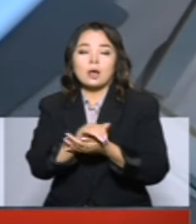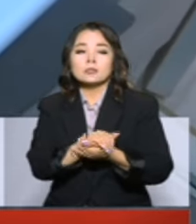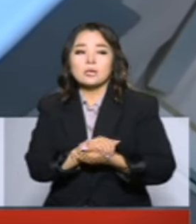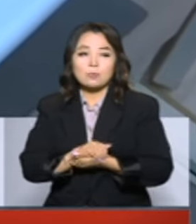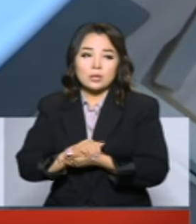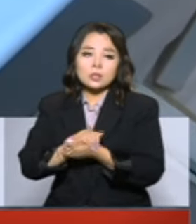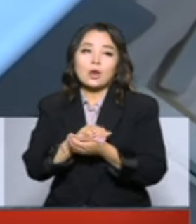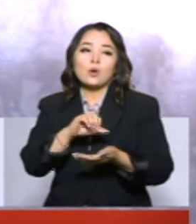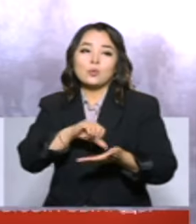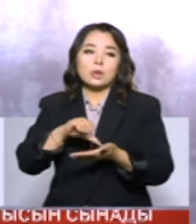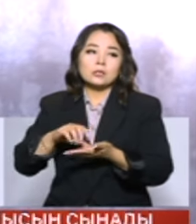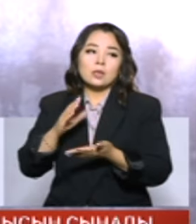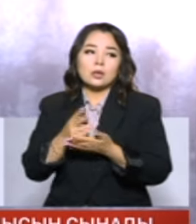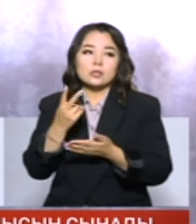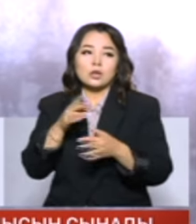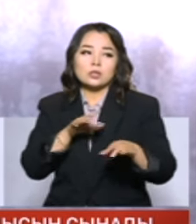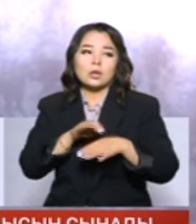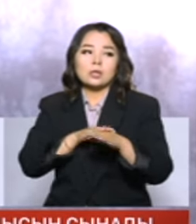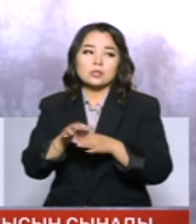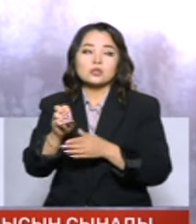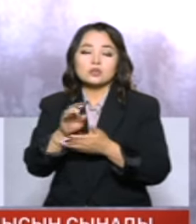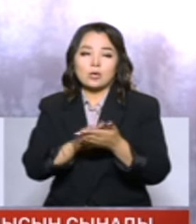өкілдері игі шараны алдағы уақытта да